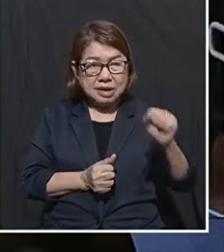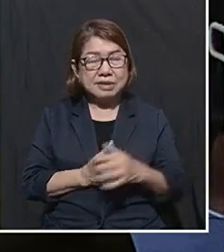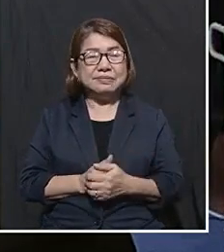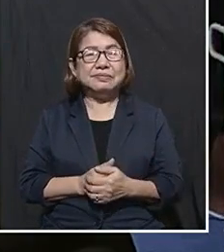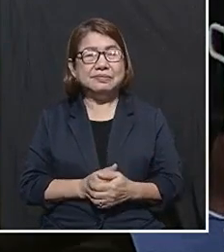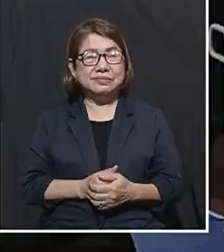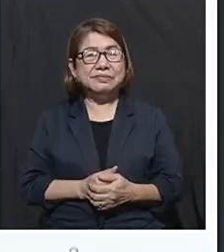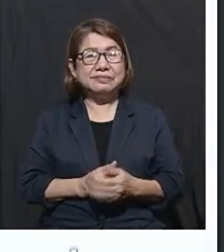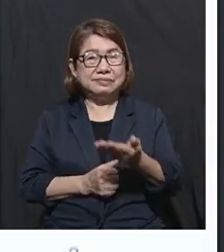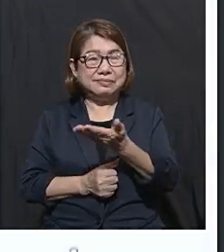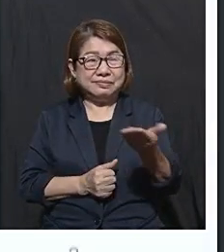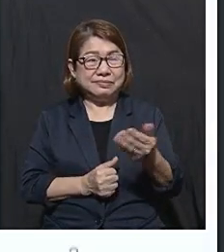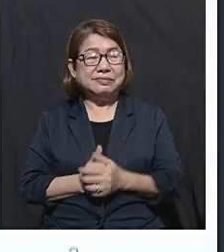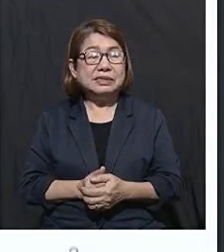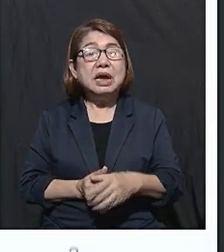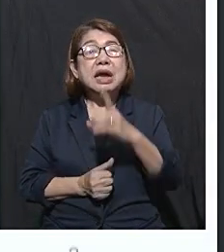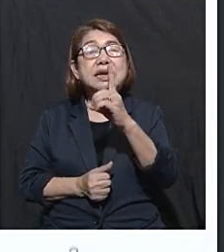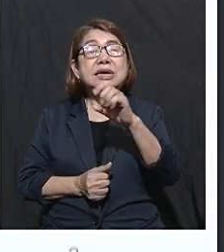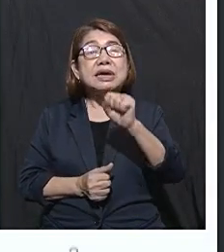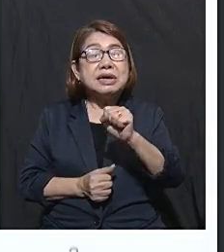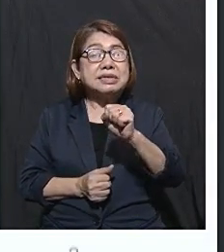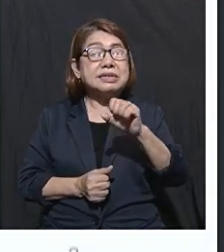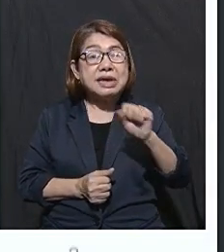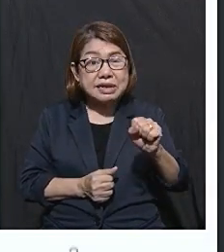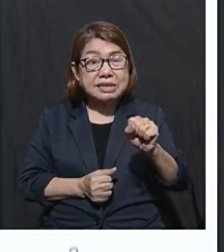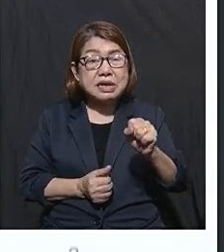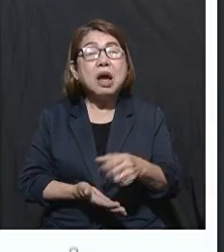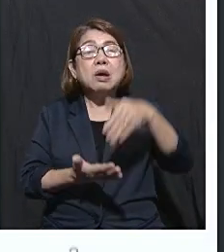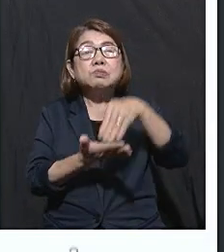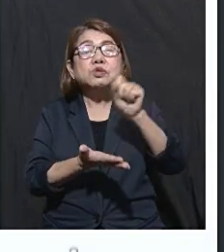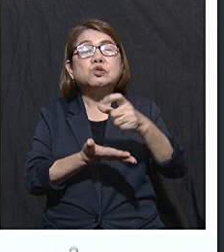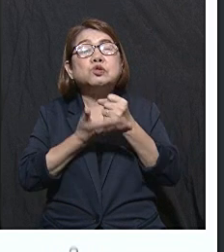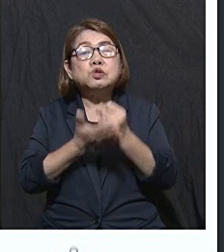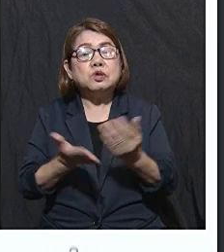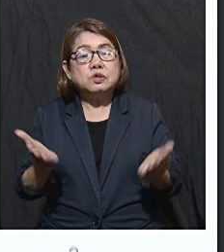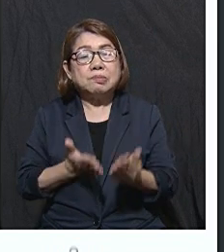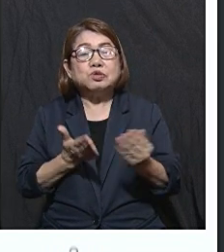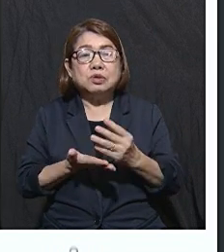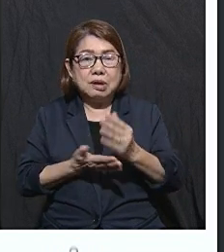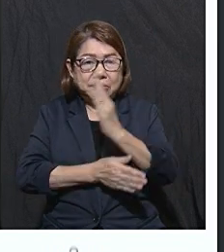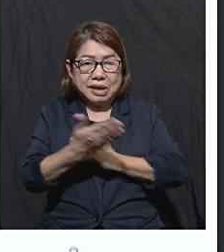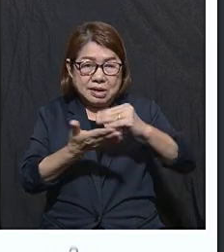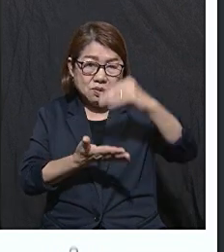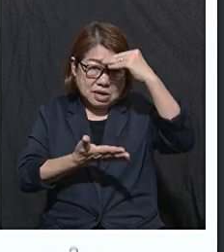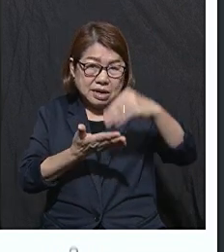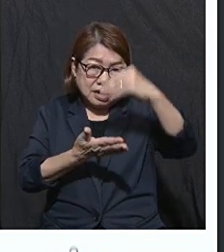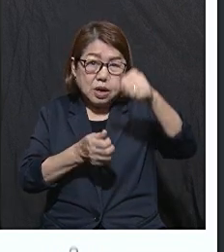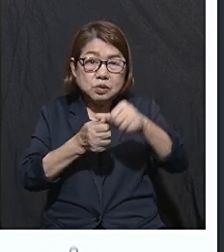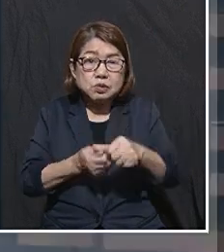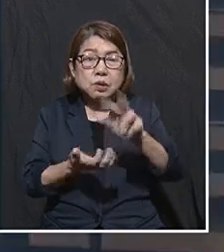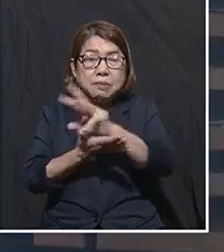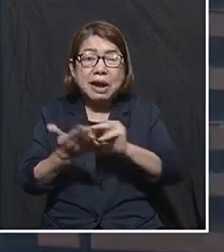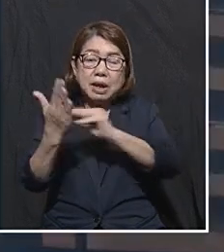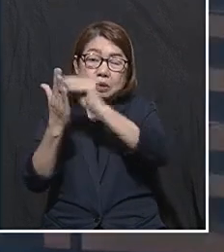Disability Support Services เป็นศูนย์บริการสนับสนุนนักศึกษาพิการในมหาวิทยาลัยต่างๆทั้ง147มหาวิทยาลั